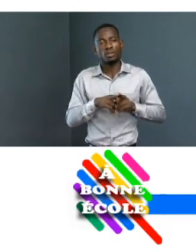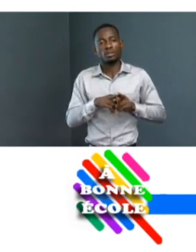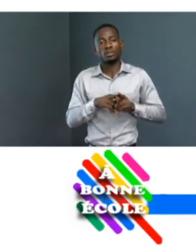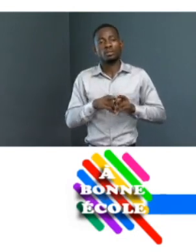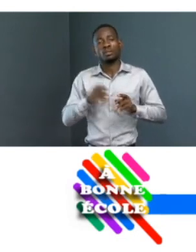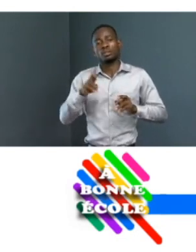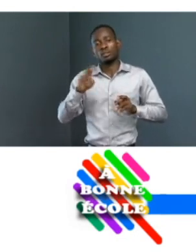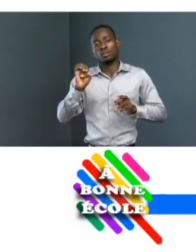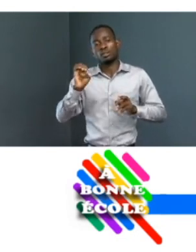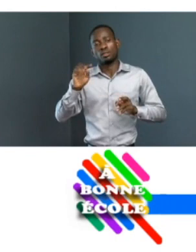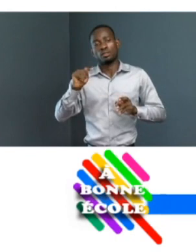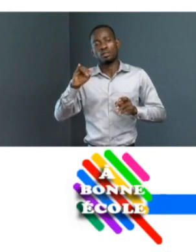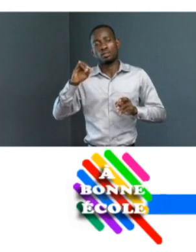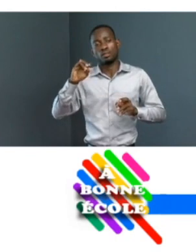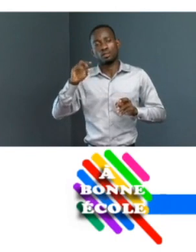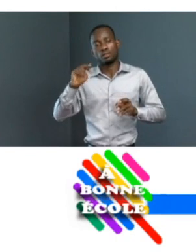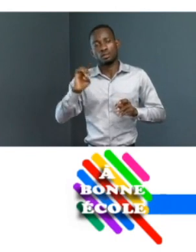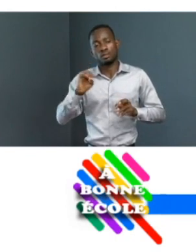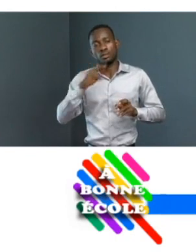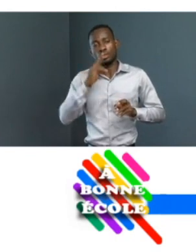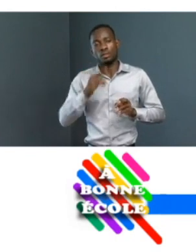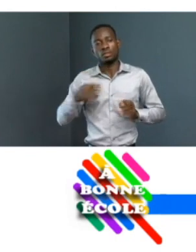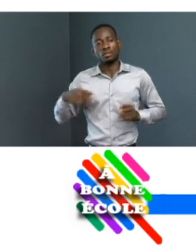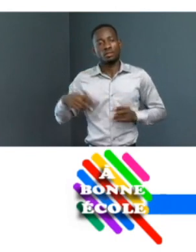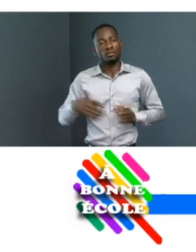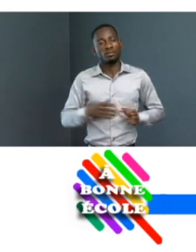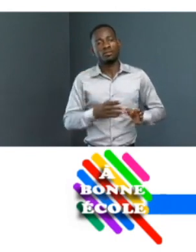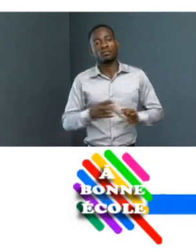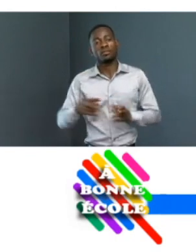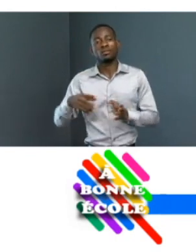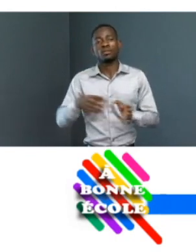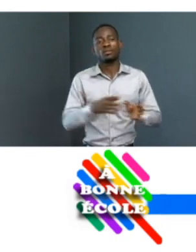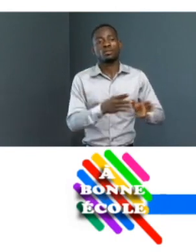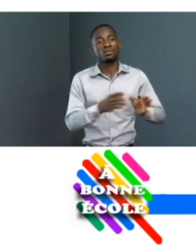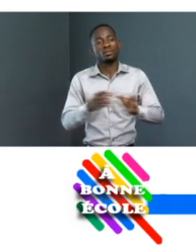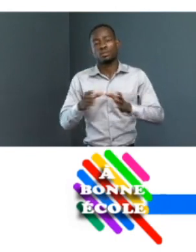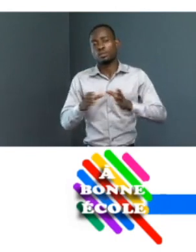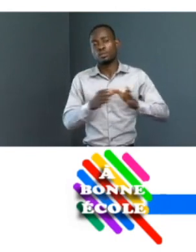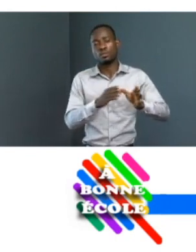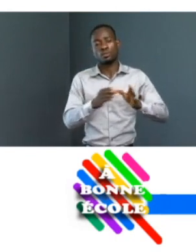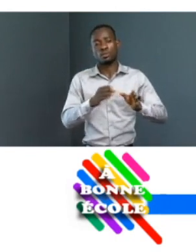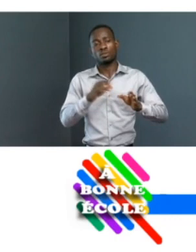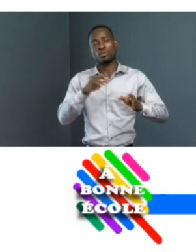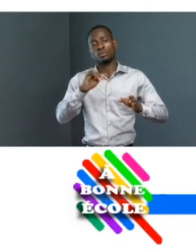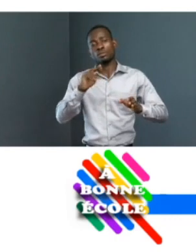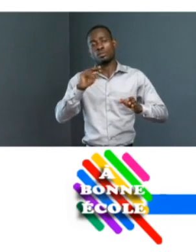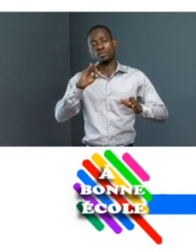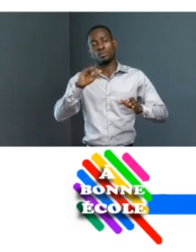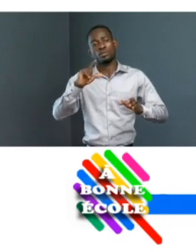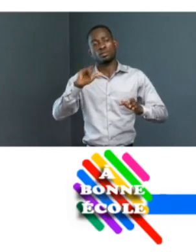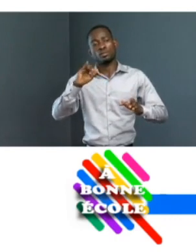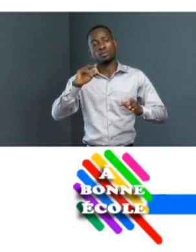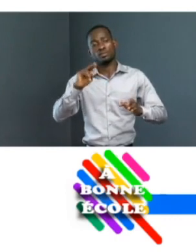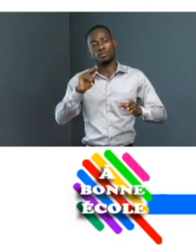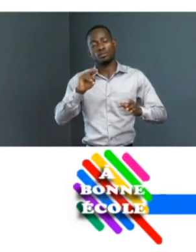et le nerf optique véhicule l'influx nerveux né au niveau de la rétine au cerveau.